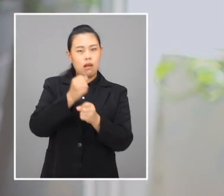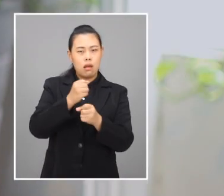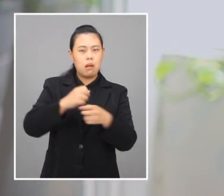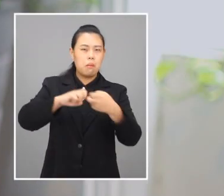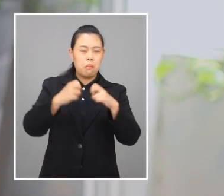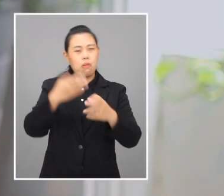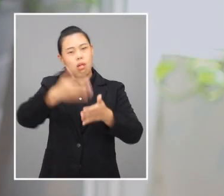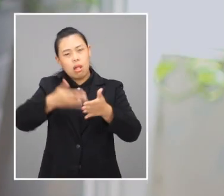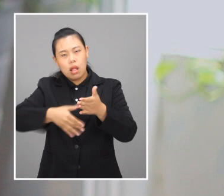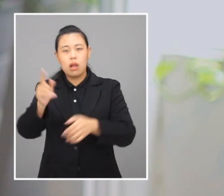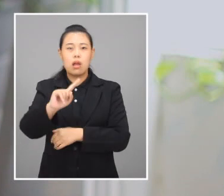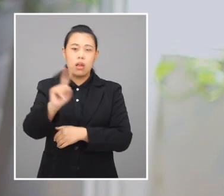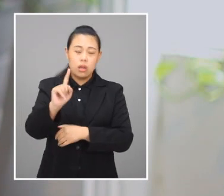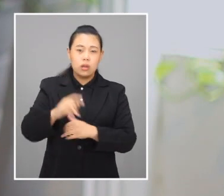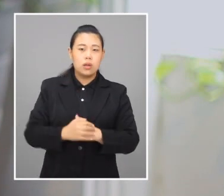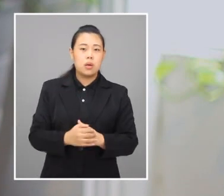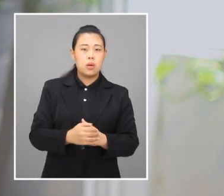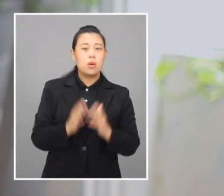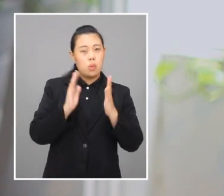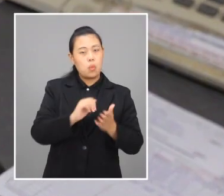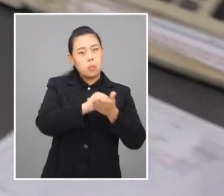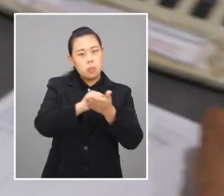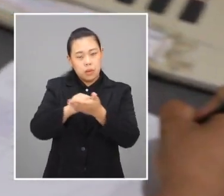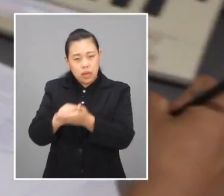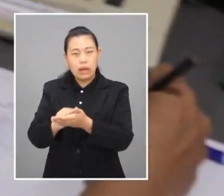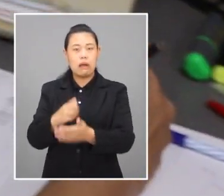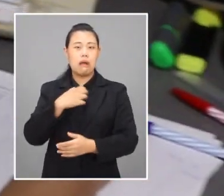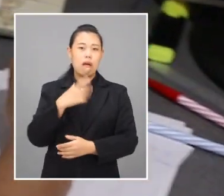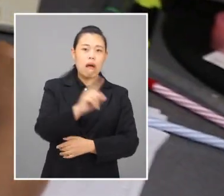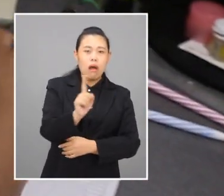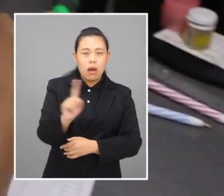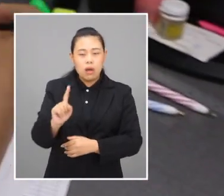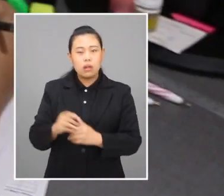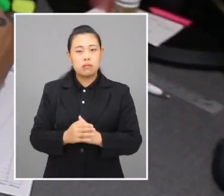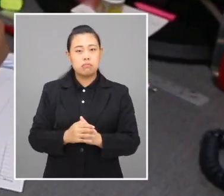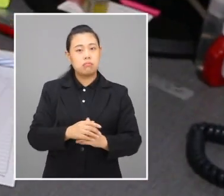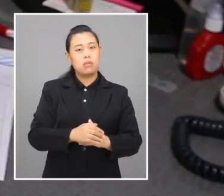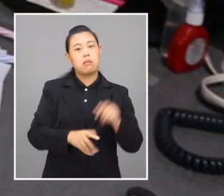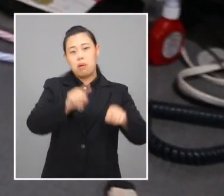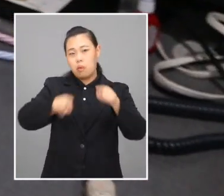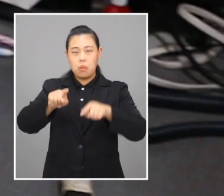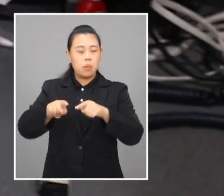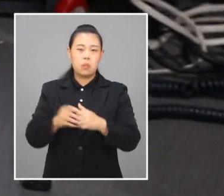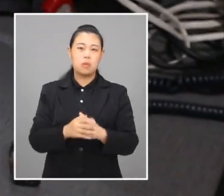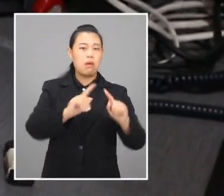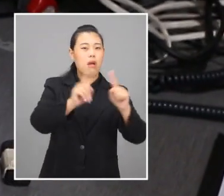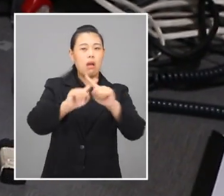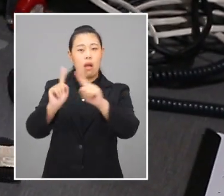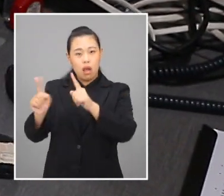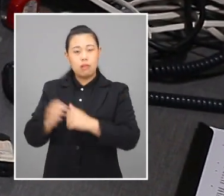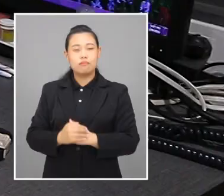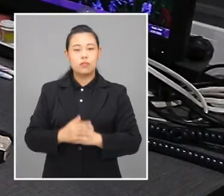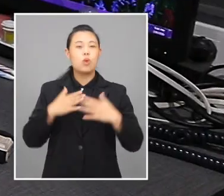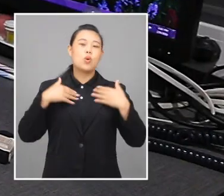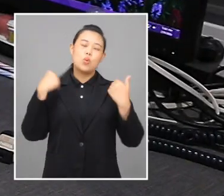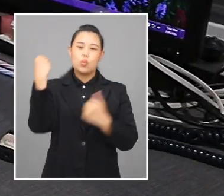ปัญหาอุปสรรคก็มันขึ้นอยู่กับความต้องการของลูกค้าในของแต่ละคนเพราะว่าลูกค้าแต่ละคนความต้องการก็ไม่เท่ากันนะคะมีความสุขทุกวันที่มาทำ